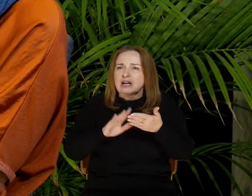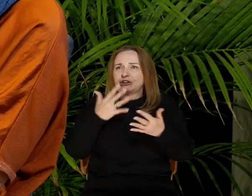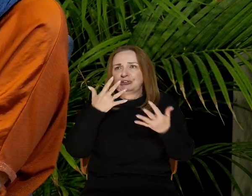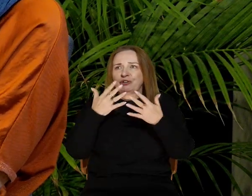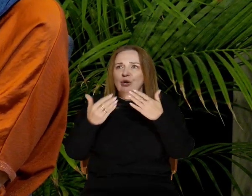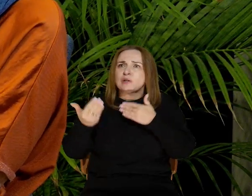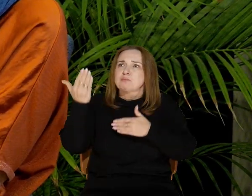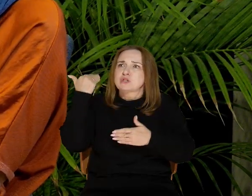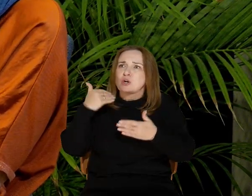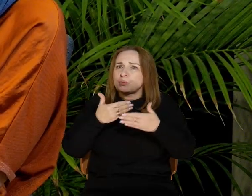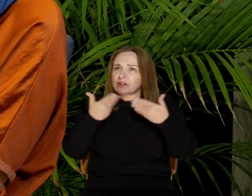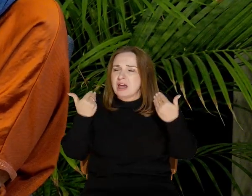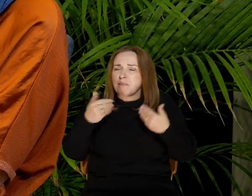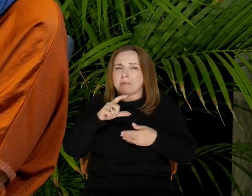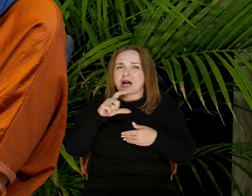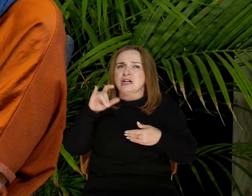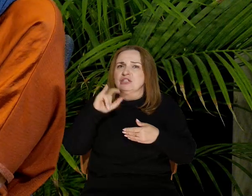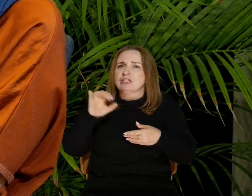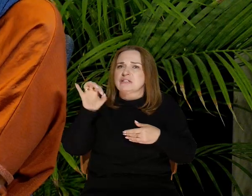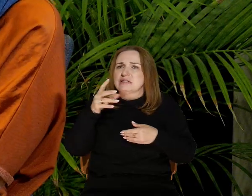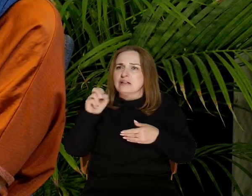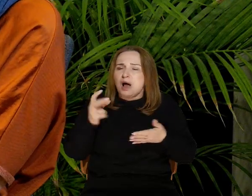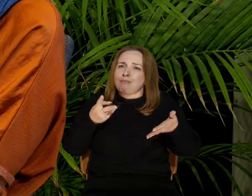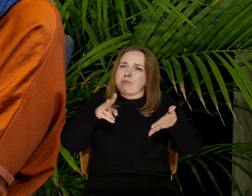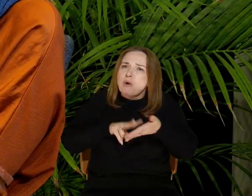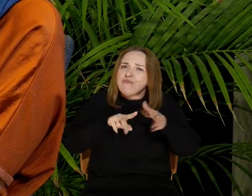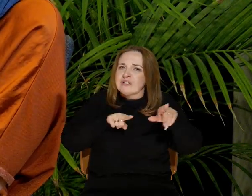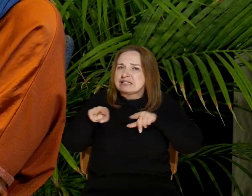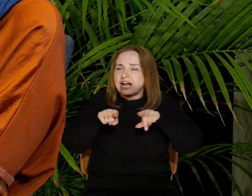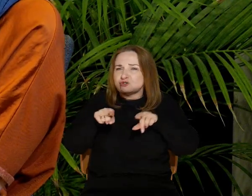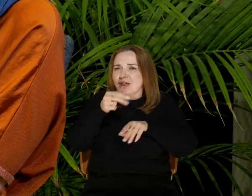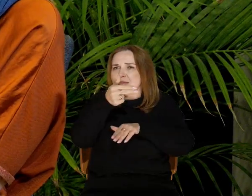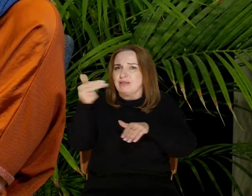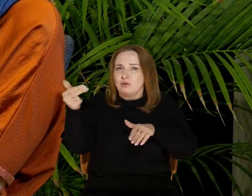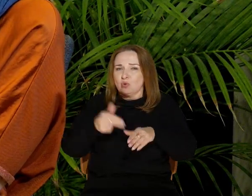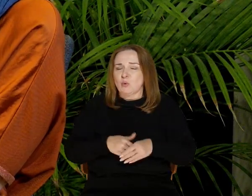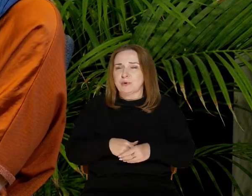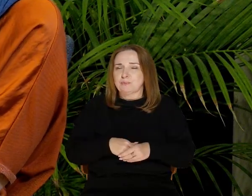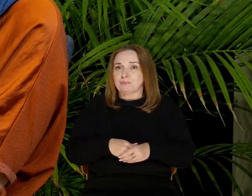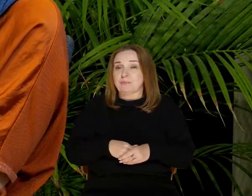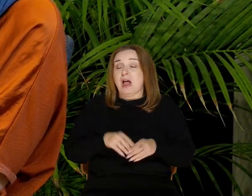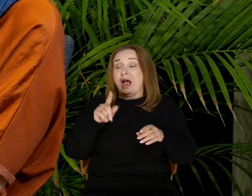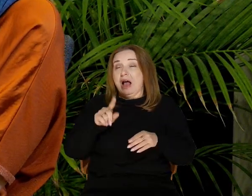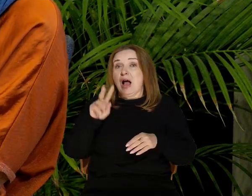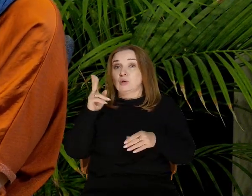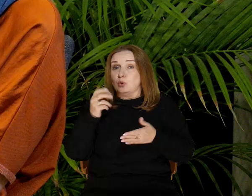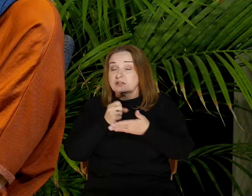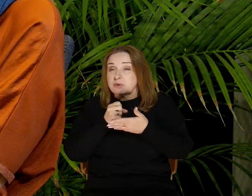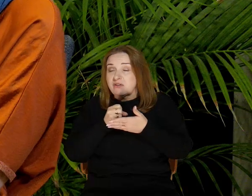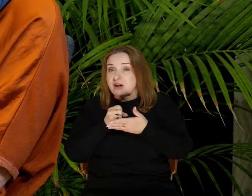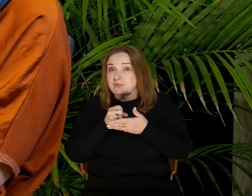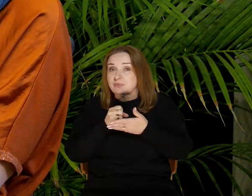nie ma, ta czystka, to znaczenie takie podwójne, symbolika tego tytułu, a z drugiej strony tutaj